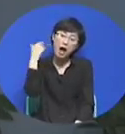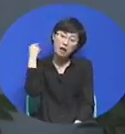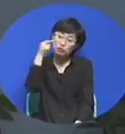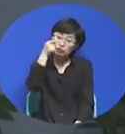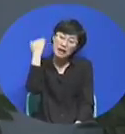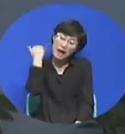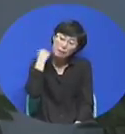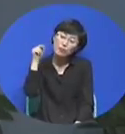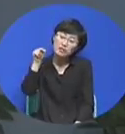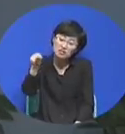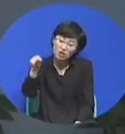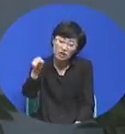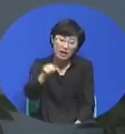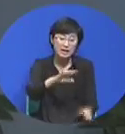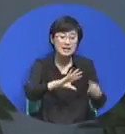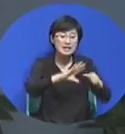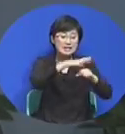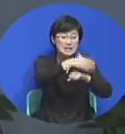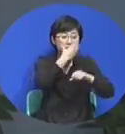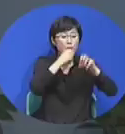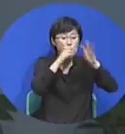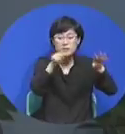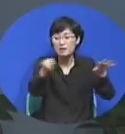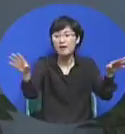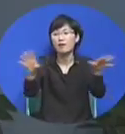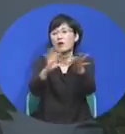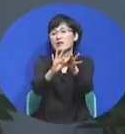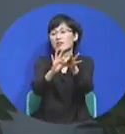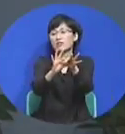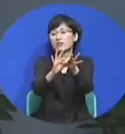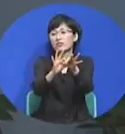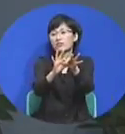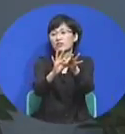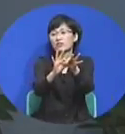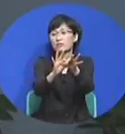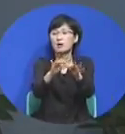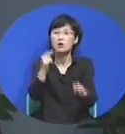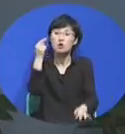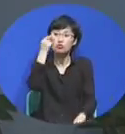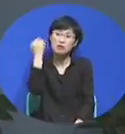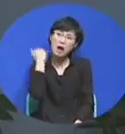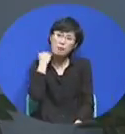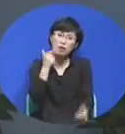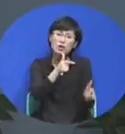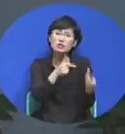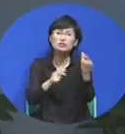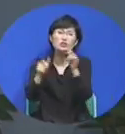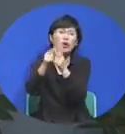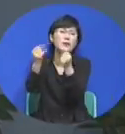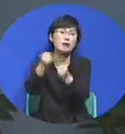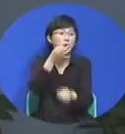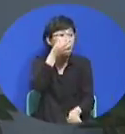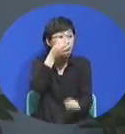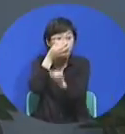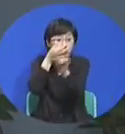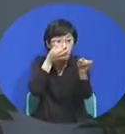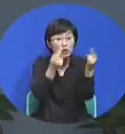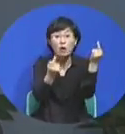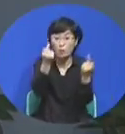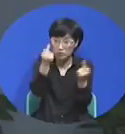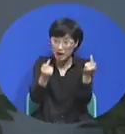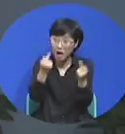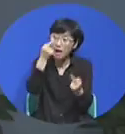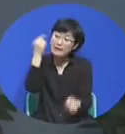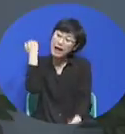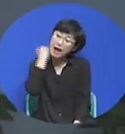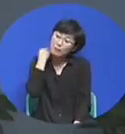it has a direct connection with the things that you cannot see with your eyes. 눈에 안 보이는 것이 더 많고 더 중요해요. There are far more things that we